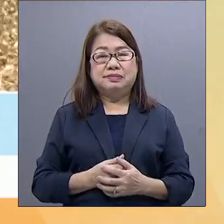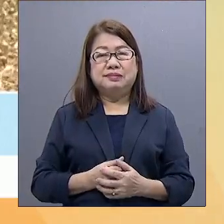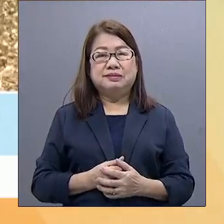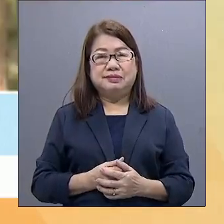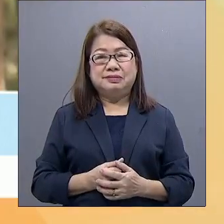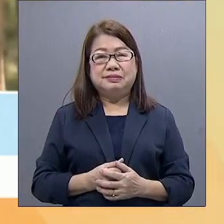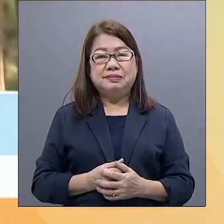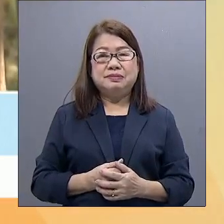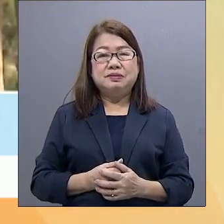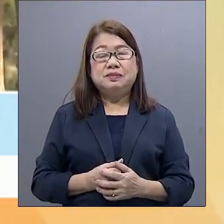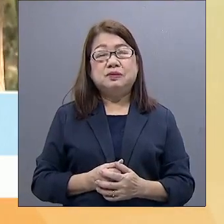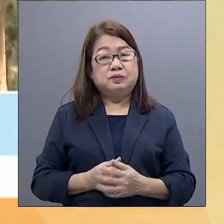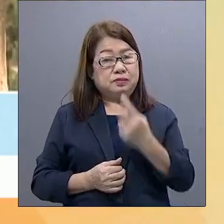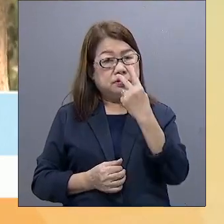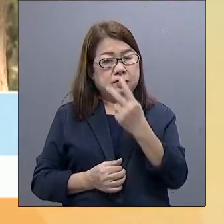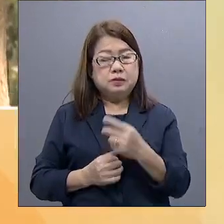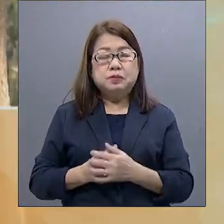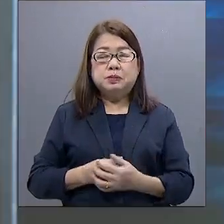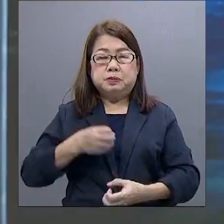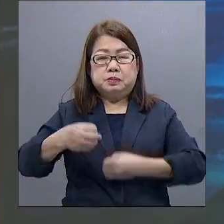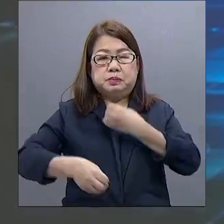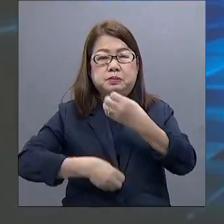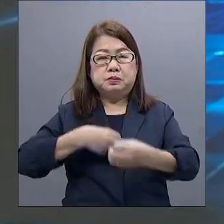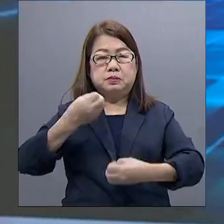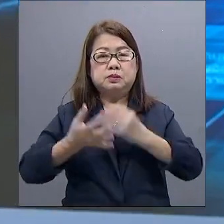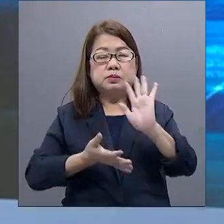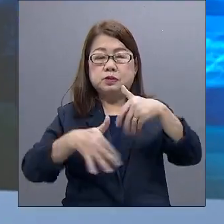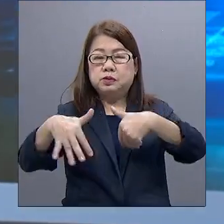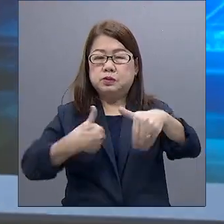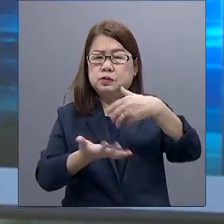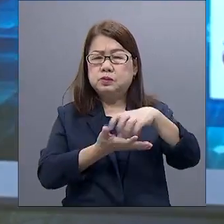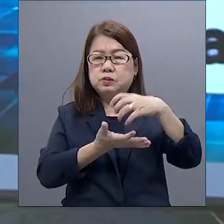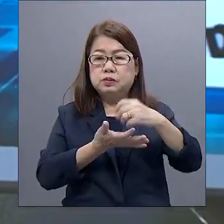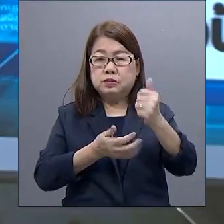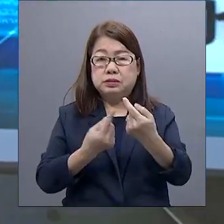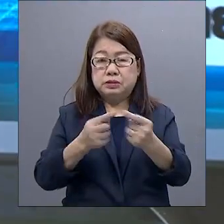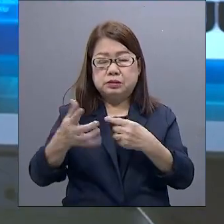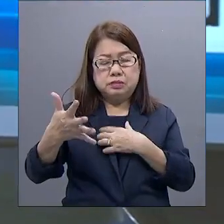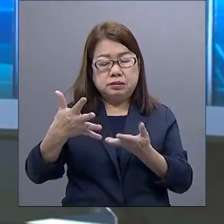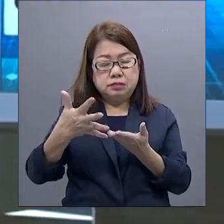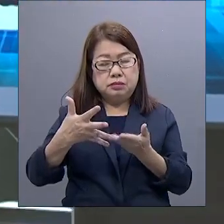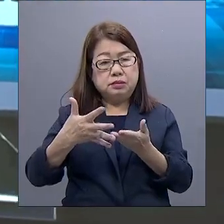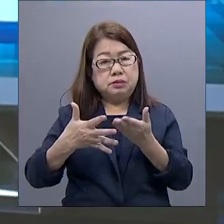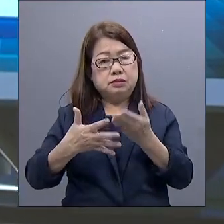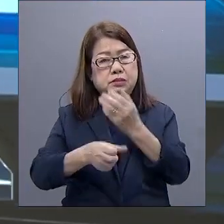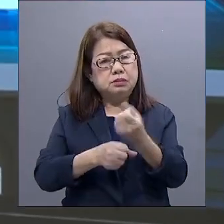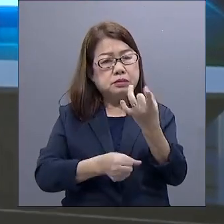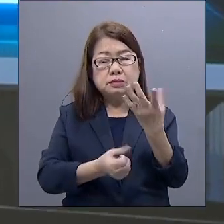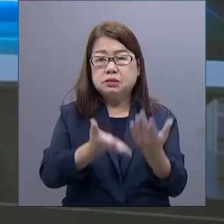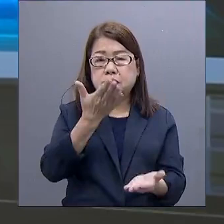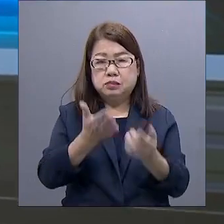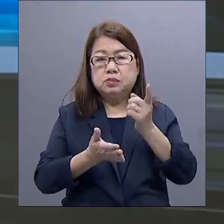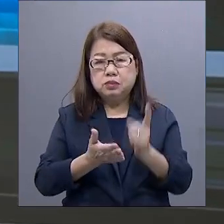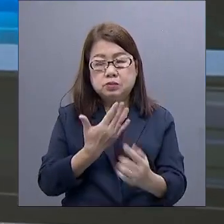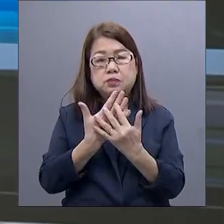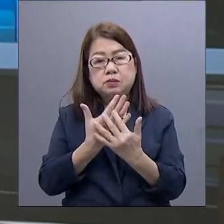blissนี่นะคะ ก็ถือวเป็เสีงสะท้อนของชาวบ้านแต่ว่าขั้นตอน masseกอรสร้างอะไรกแล้แต่แ่นอนค่ต้องผ่านการ